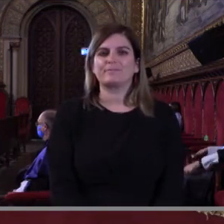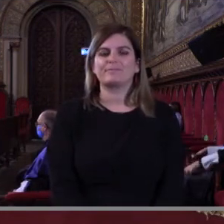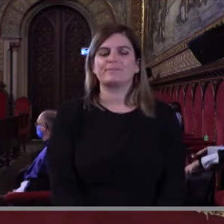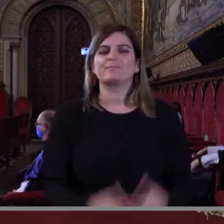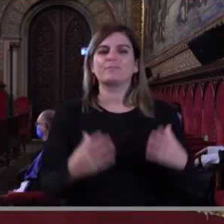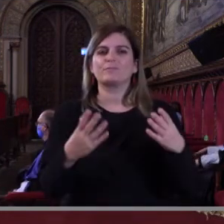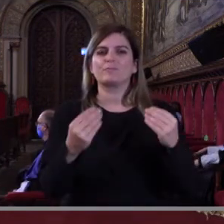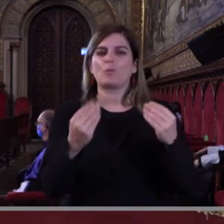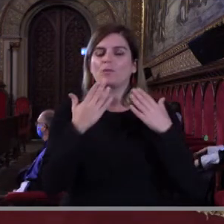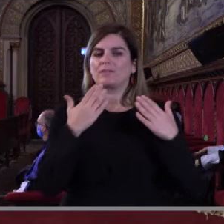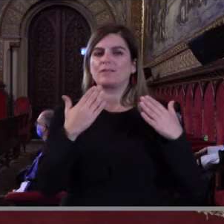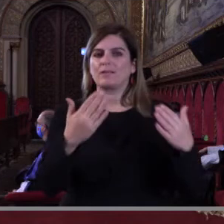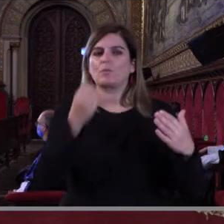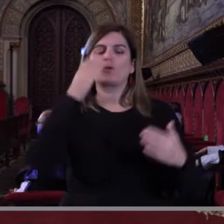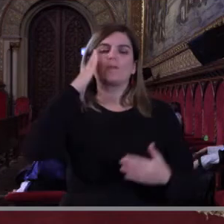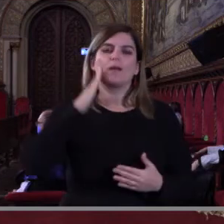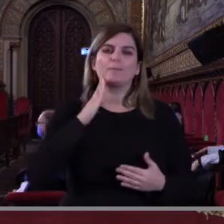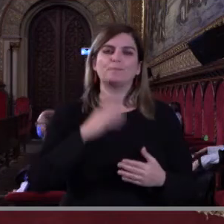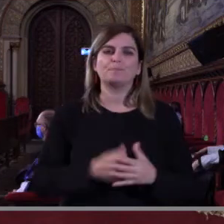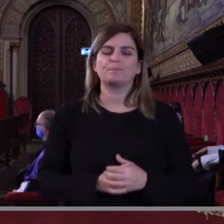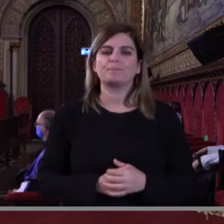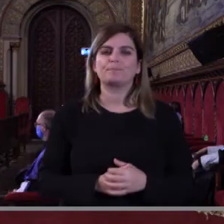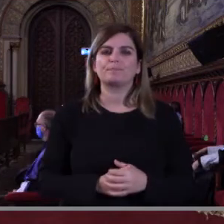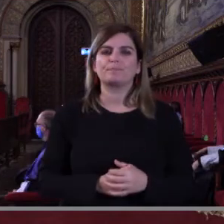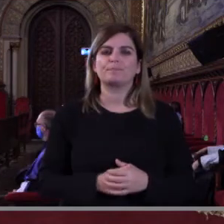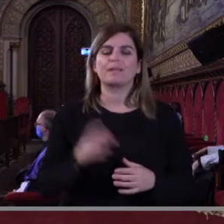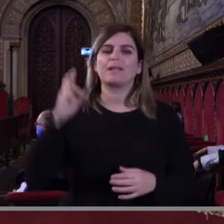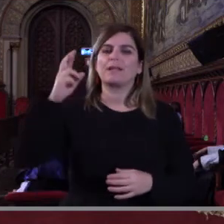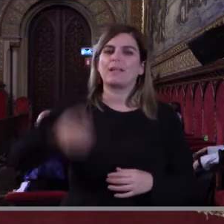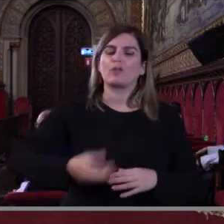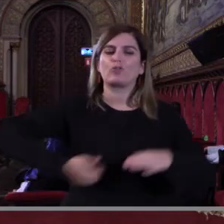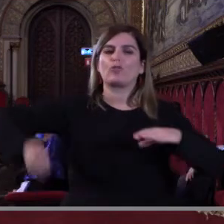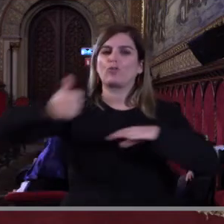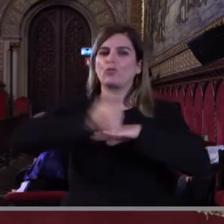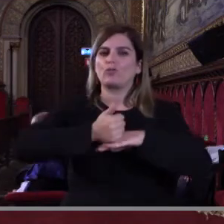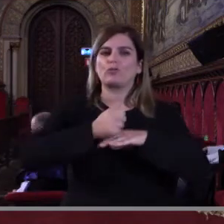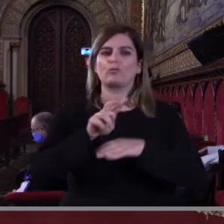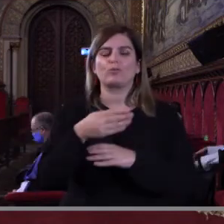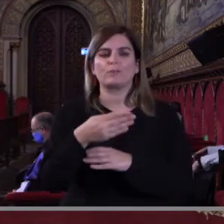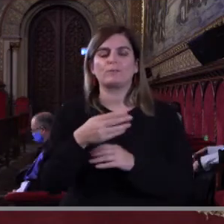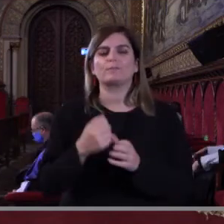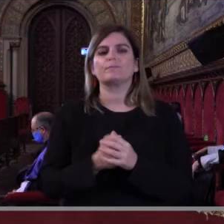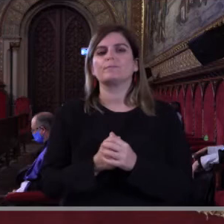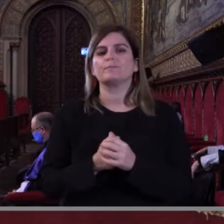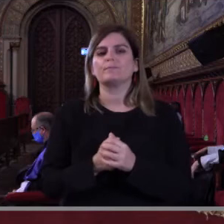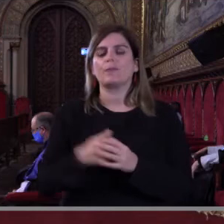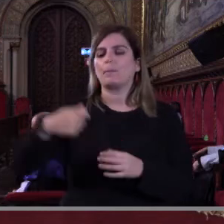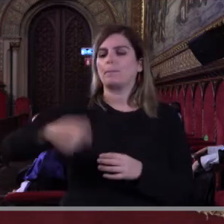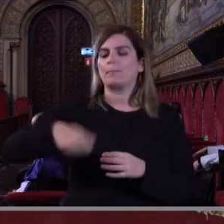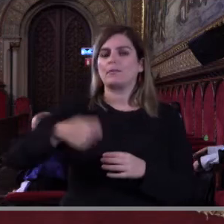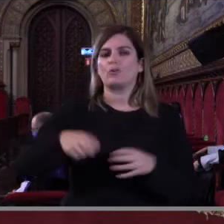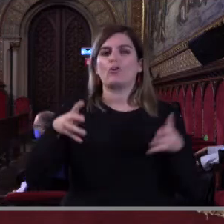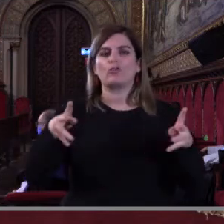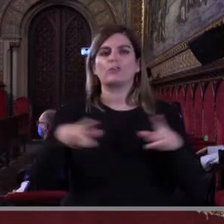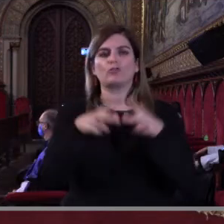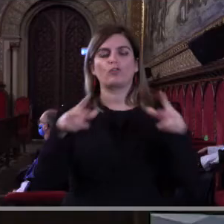Moltes gràcies. Bon dia, rector magnífic de la Universitat de Barcelona, president del Consell